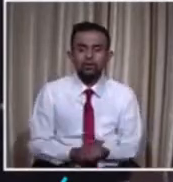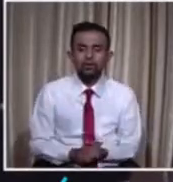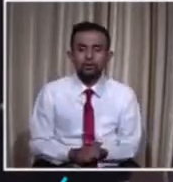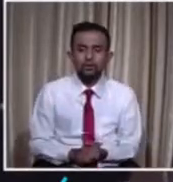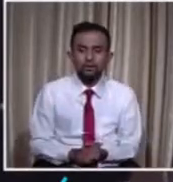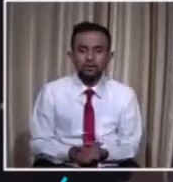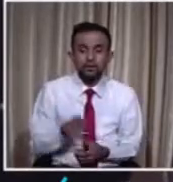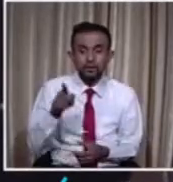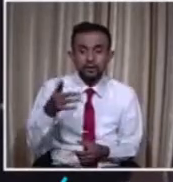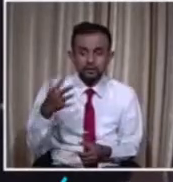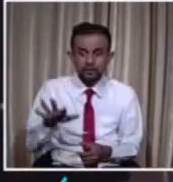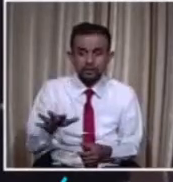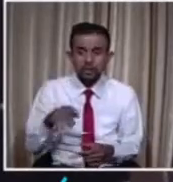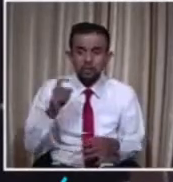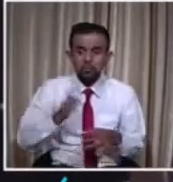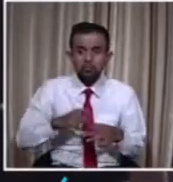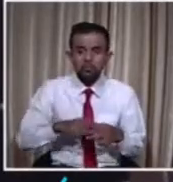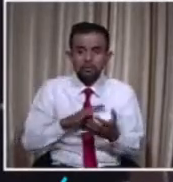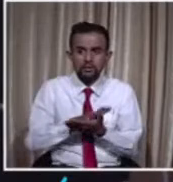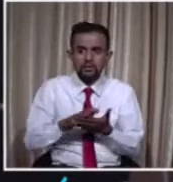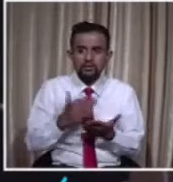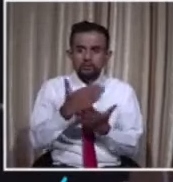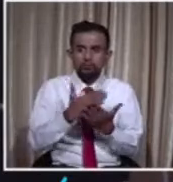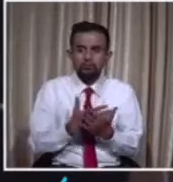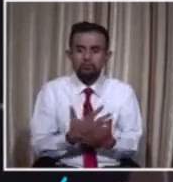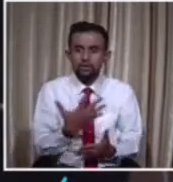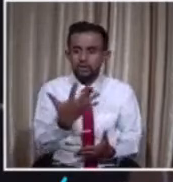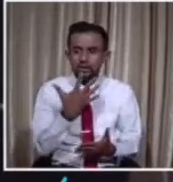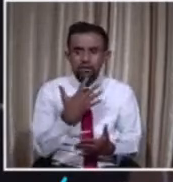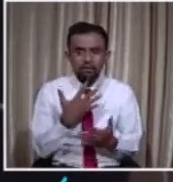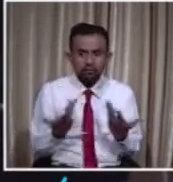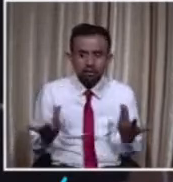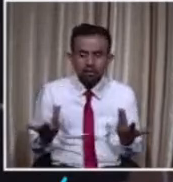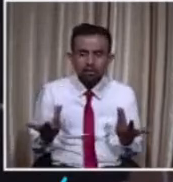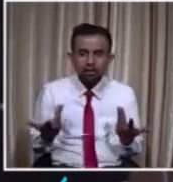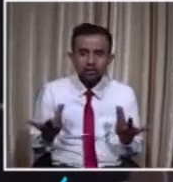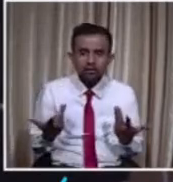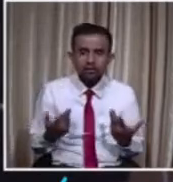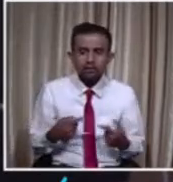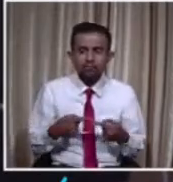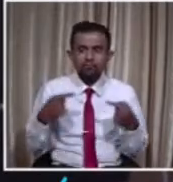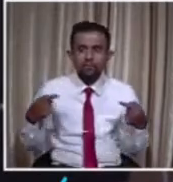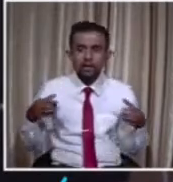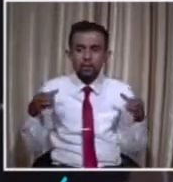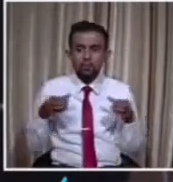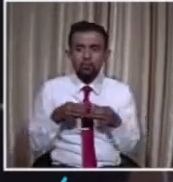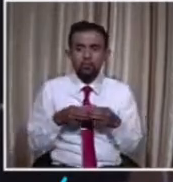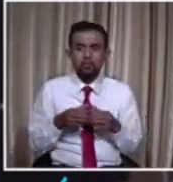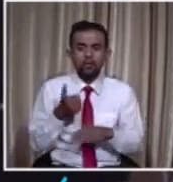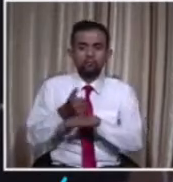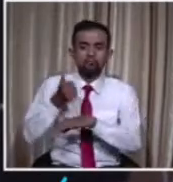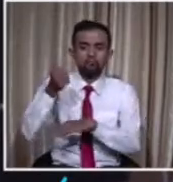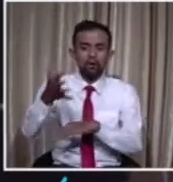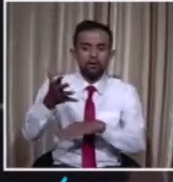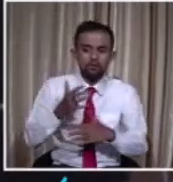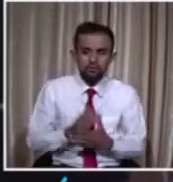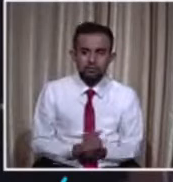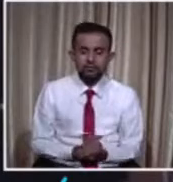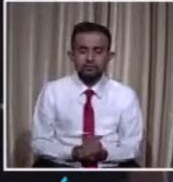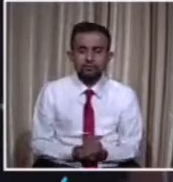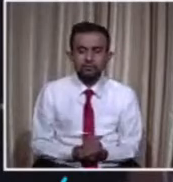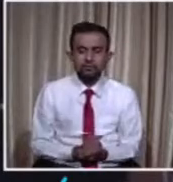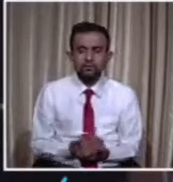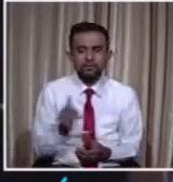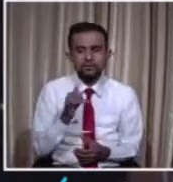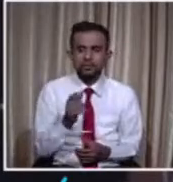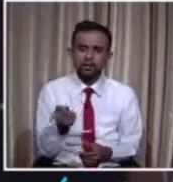Ea kalle prasen ada alawa karunu idripat kiri mata wada. Wipaksha ayata mata gasi. Kusamana